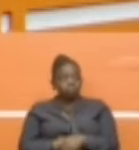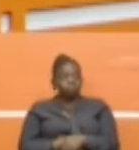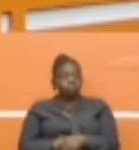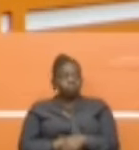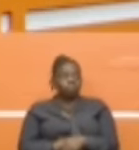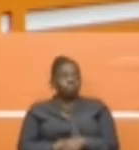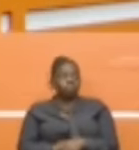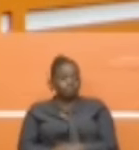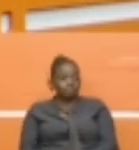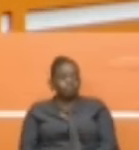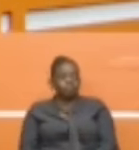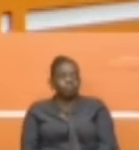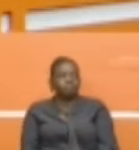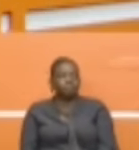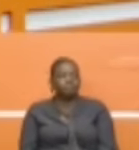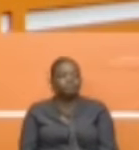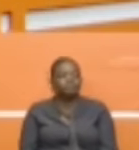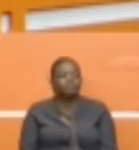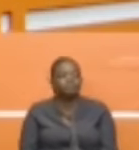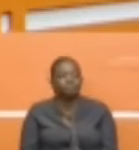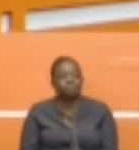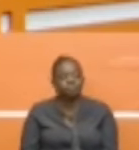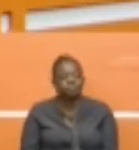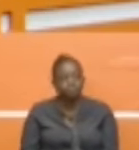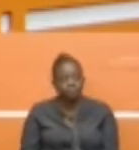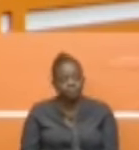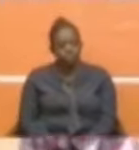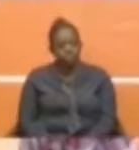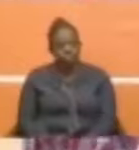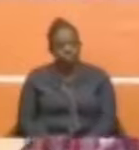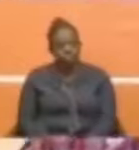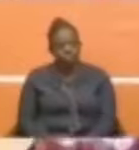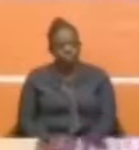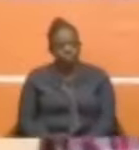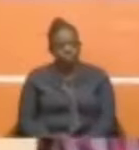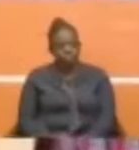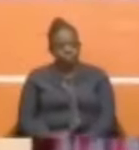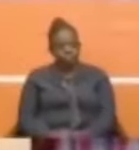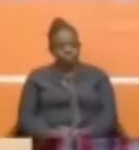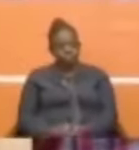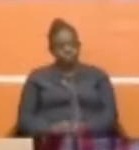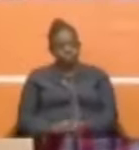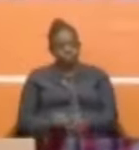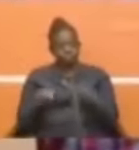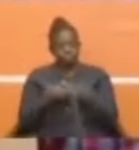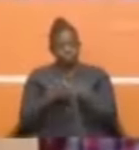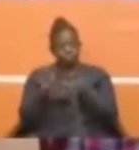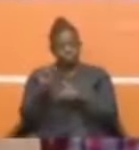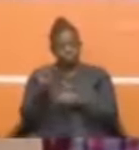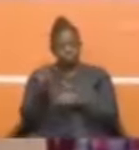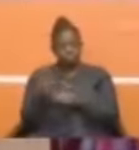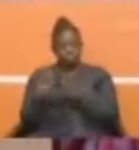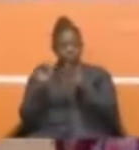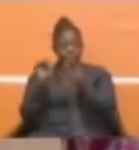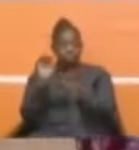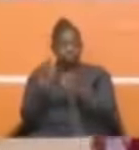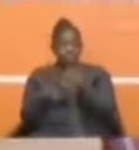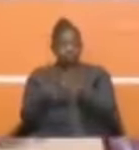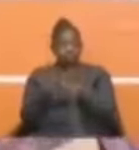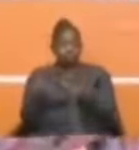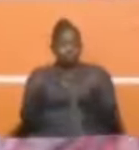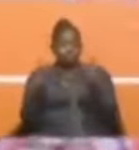Okay. Banachibina cheni yupi bakungani deko chitebe chabwe